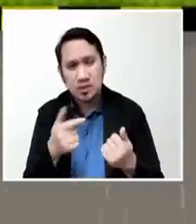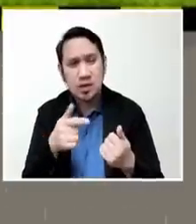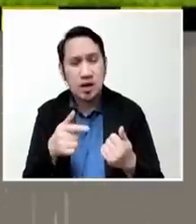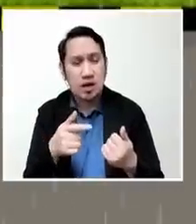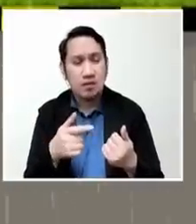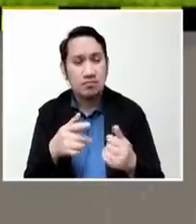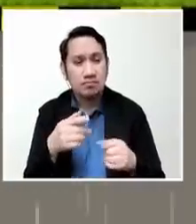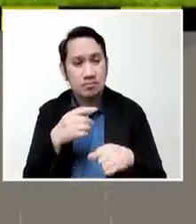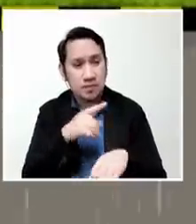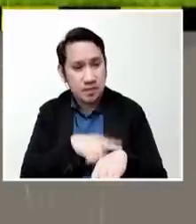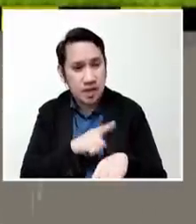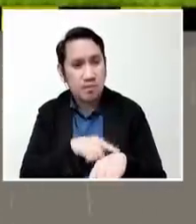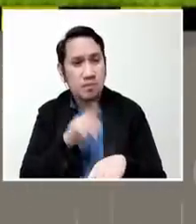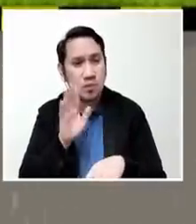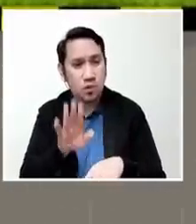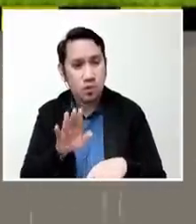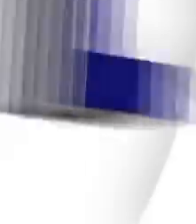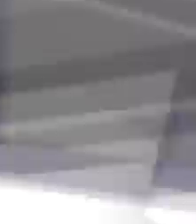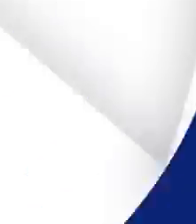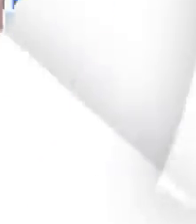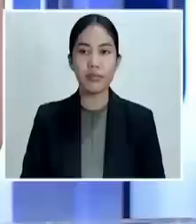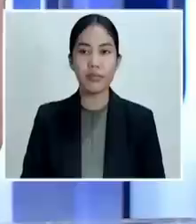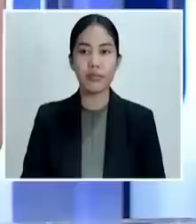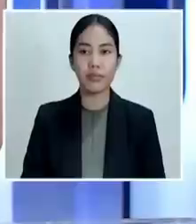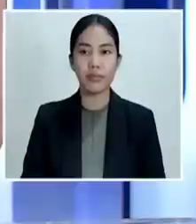every moment your winning moment.